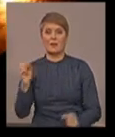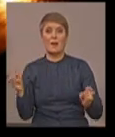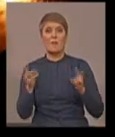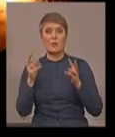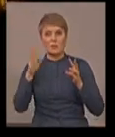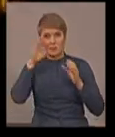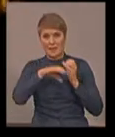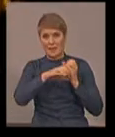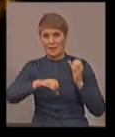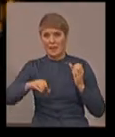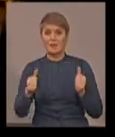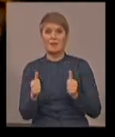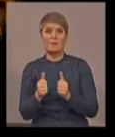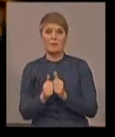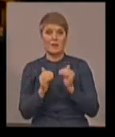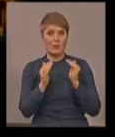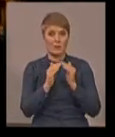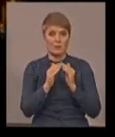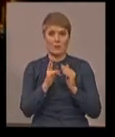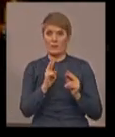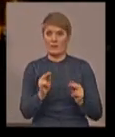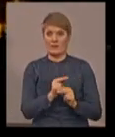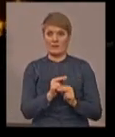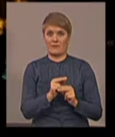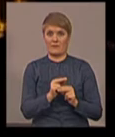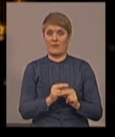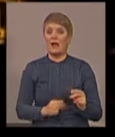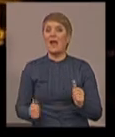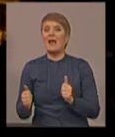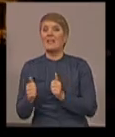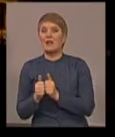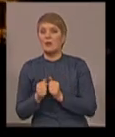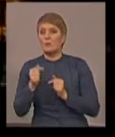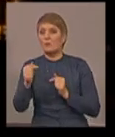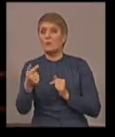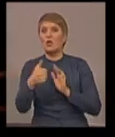будинку несправні. Найближче за 600 метрів, та й у них тиск води був заслабким.